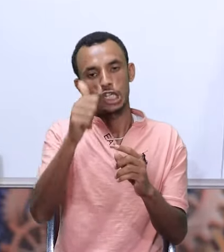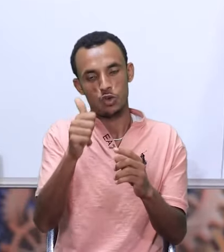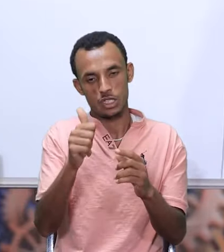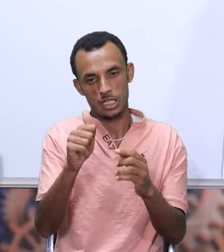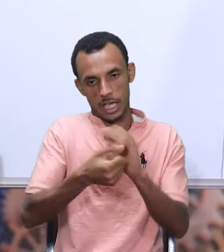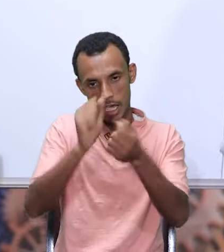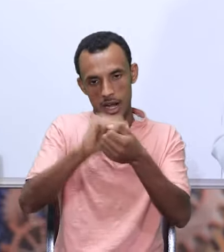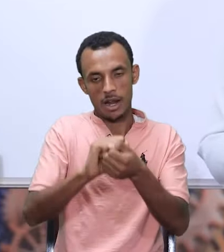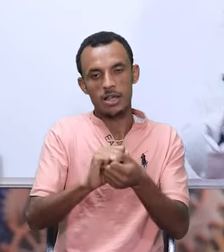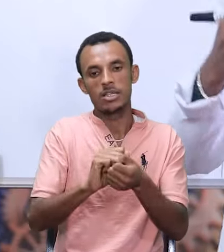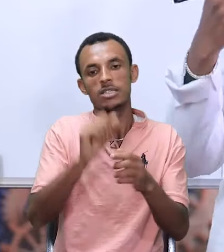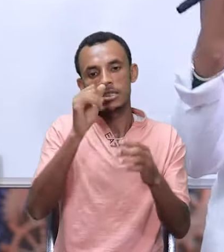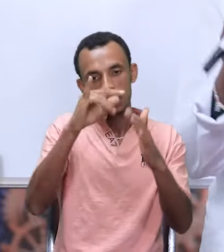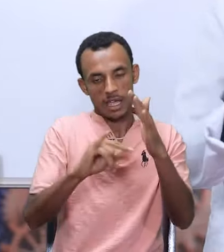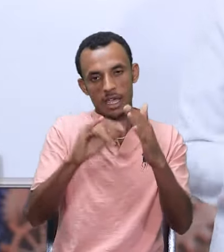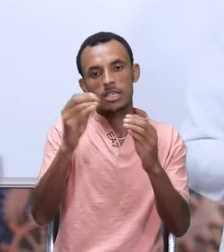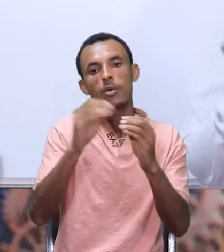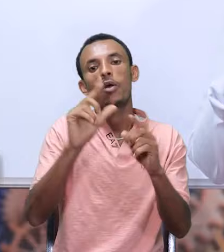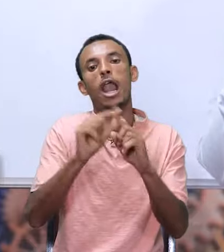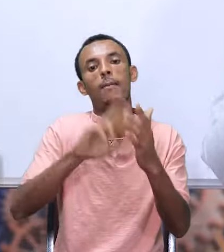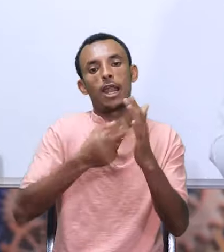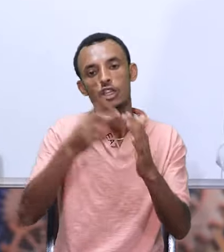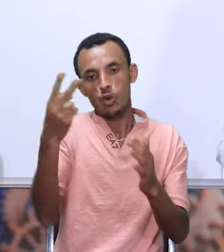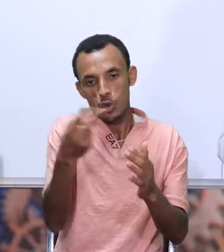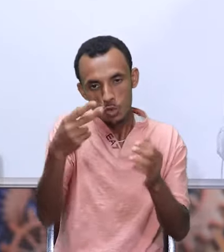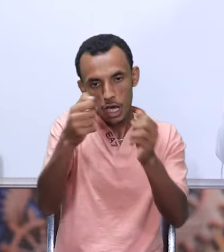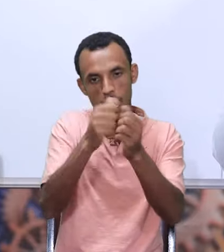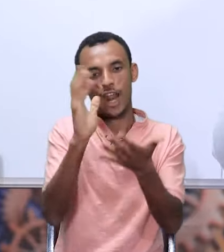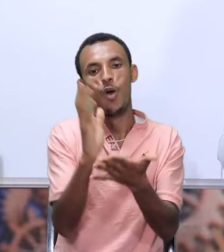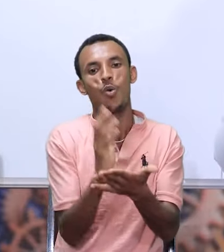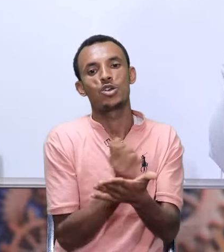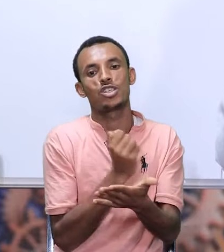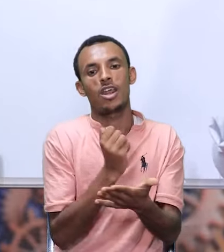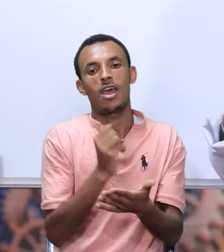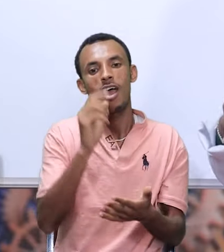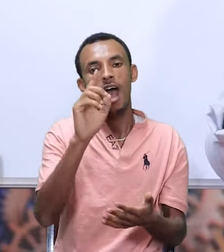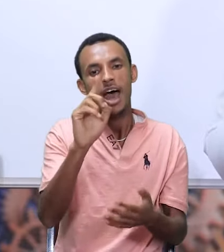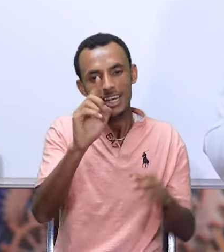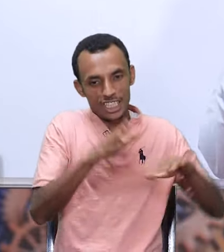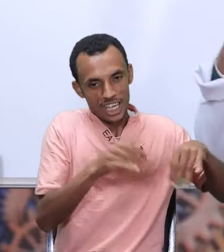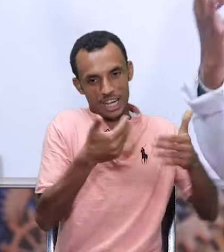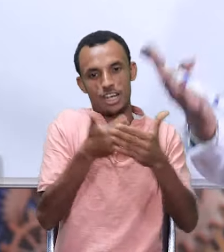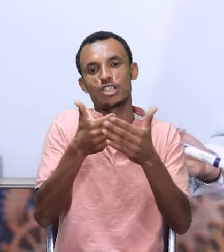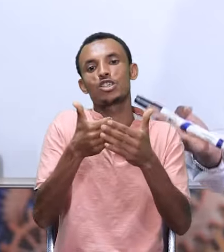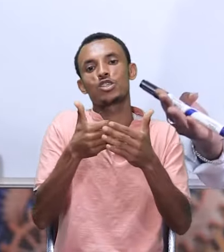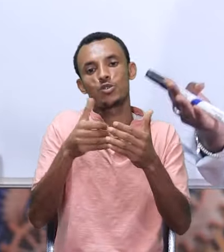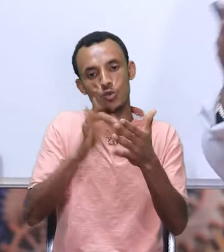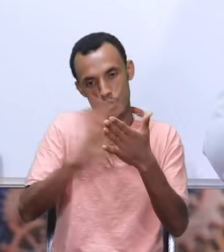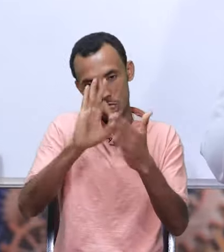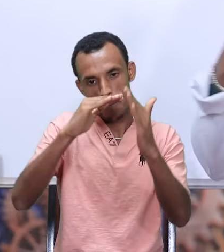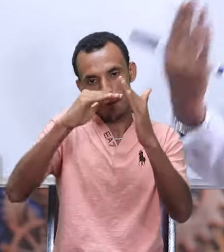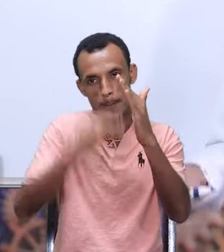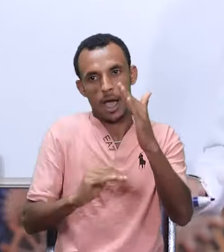ዝቅተኛ ሂሳባዊ ቃል ማለት ምን ማለት ነው? የሁለቱ የጋራ ወስደን የሁለቱ የጋራ አንድ እስኪቀር ድረስ ቁጥሮቹን ማቃለል ማለት